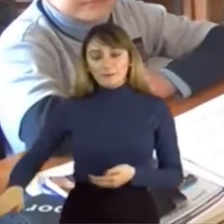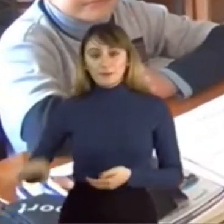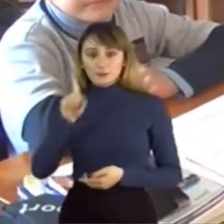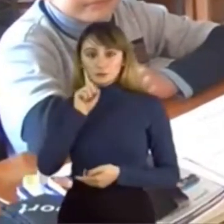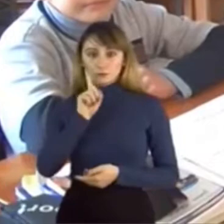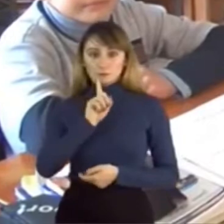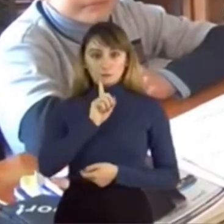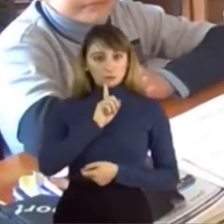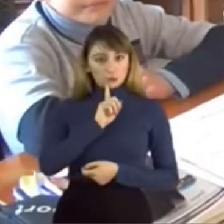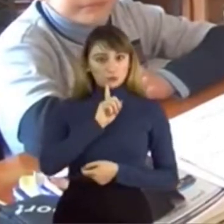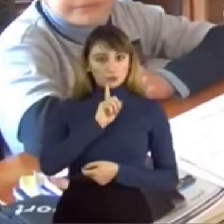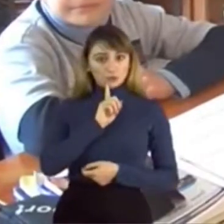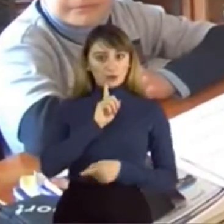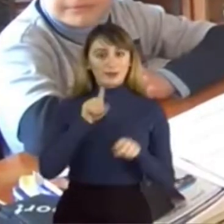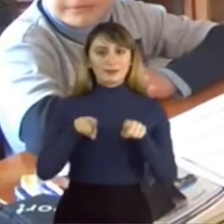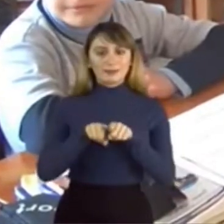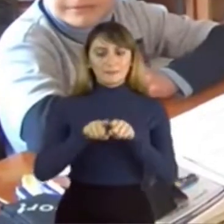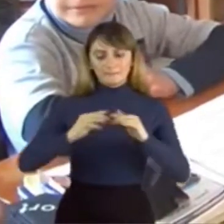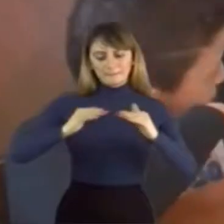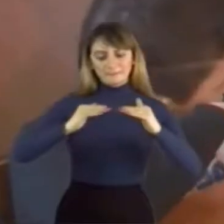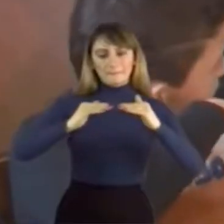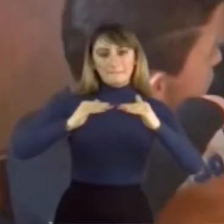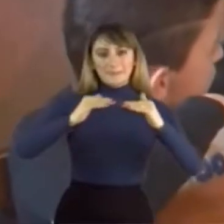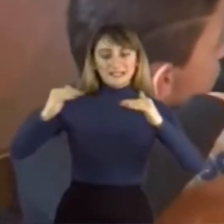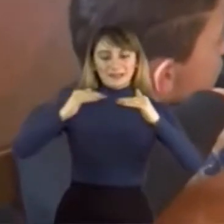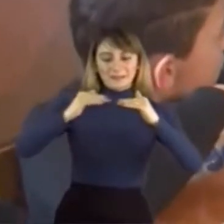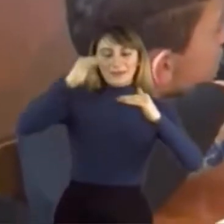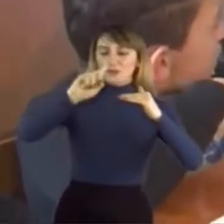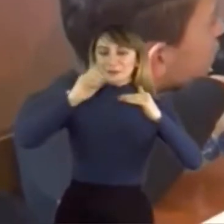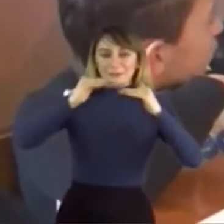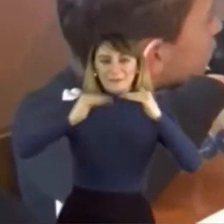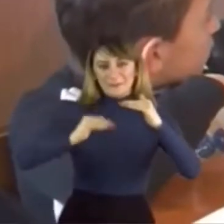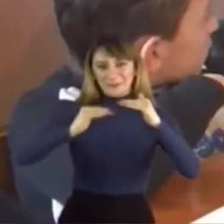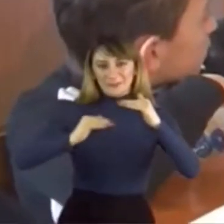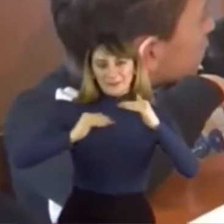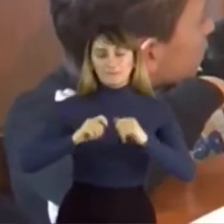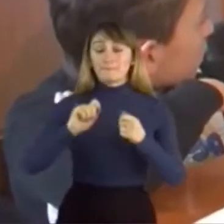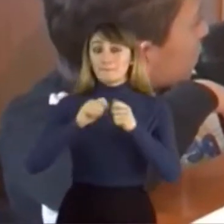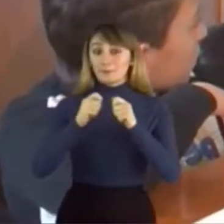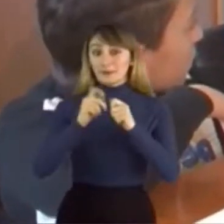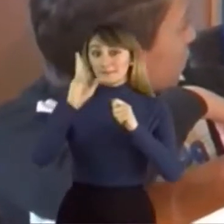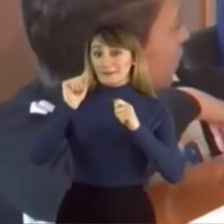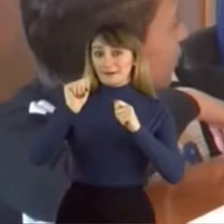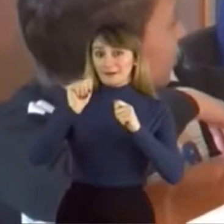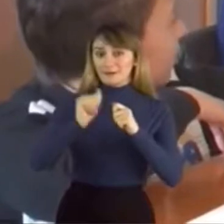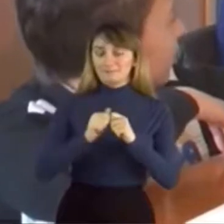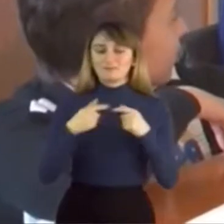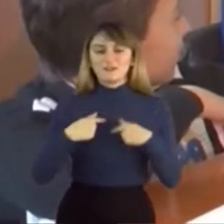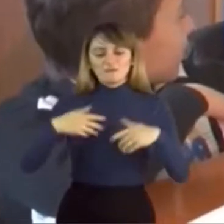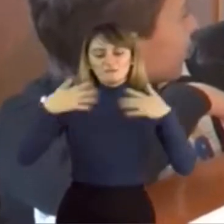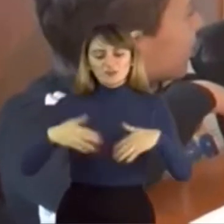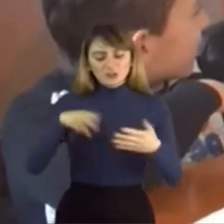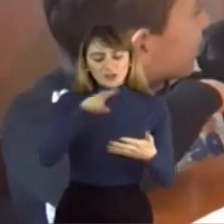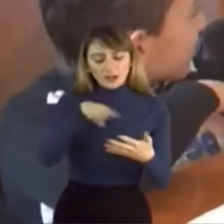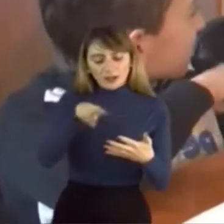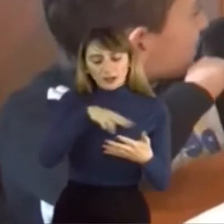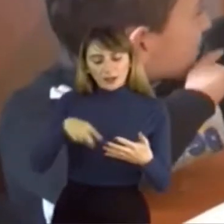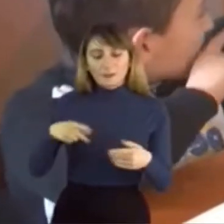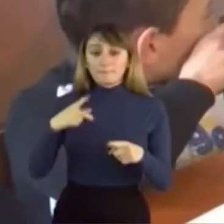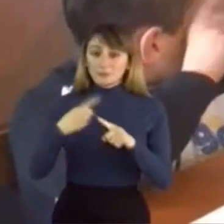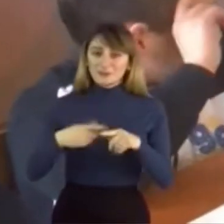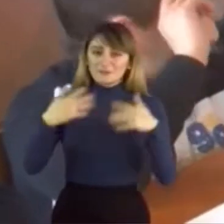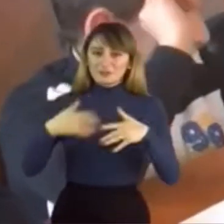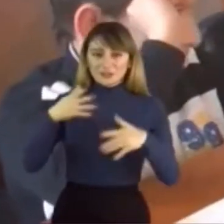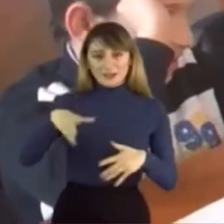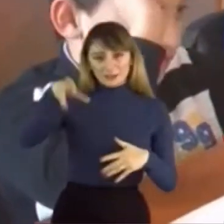fëmijët që nuk dëgjojnë është shumë në nivel mesatar. Analfabetizmi dhe aftësia e pjesshme e leximit është problemi më